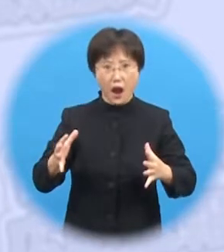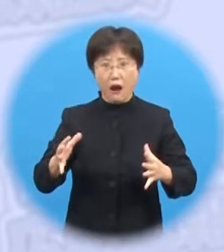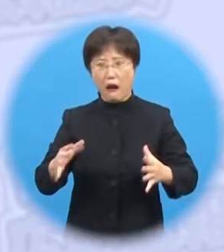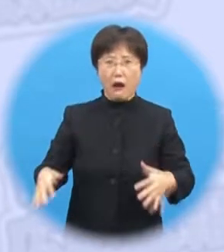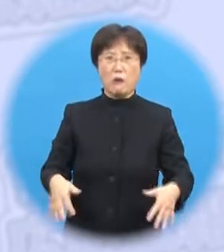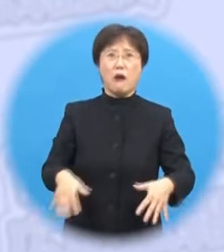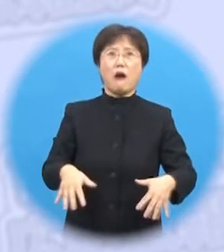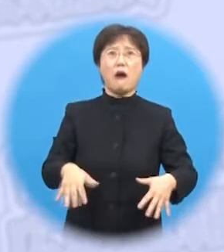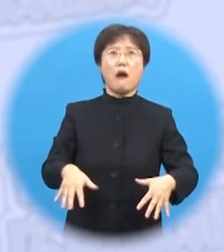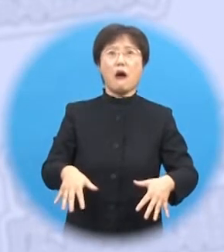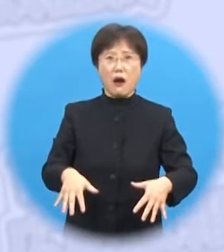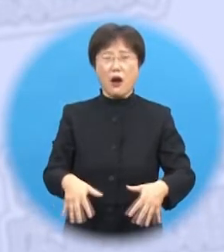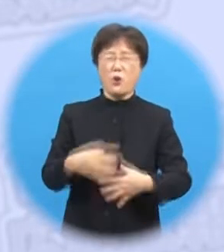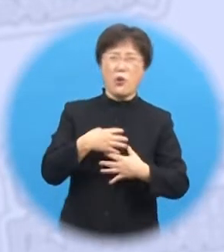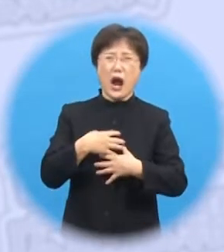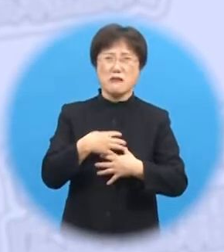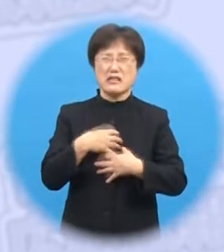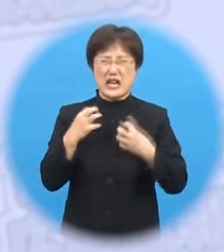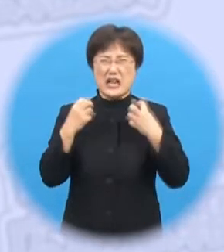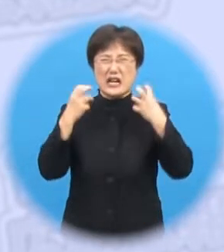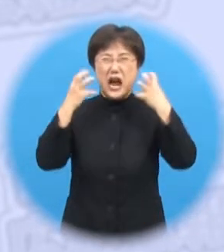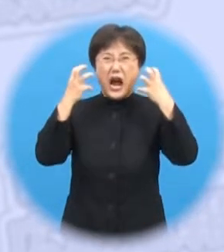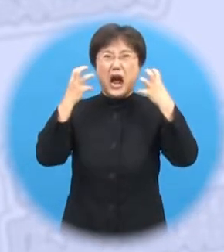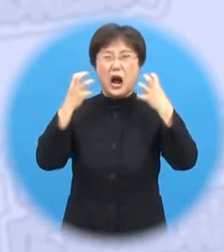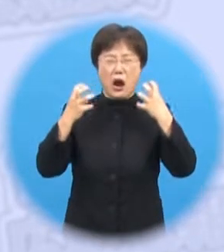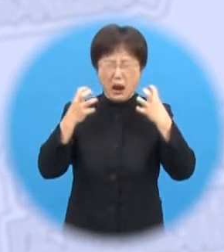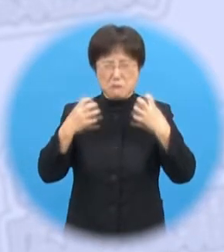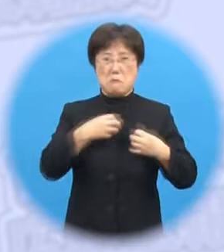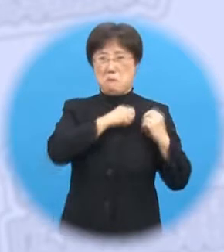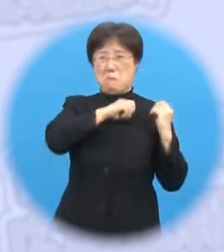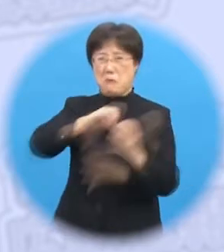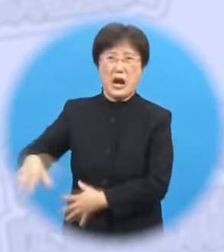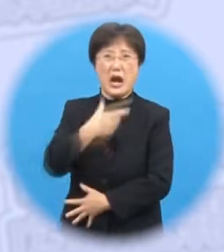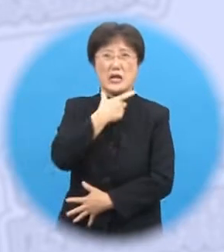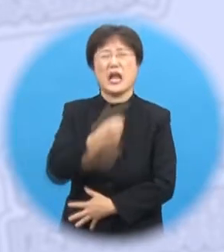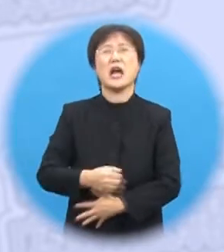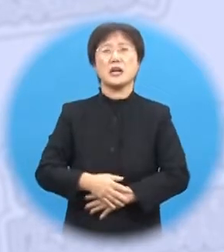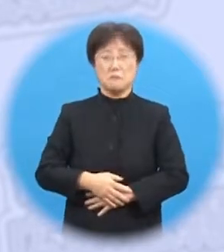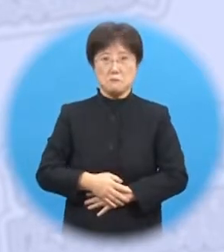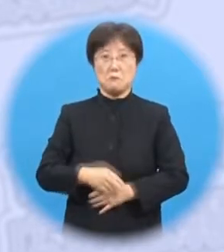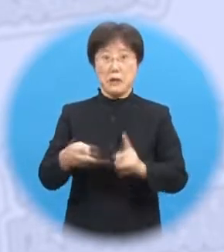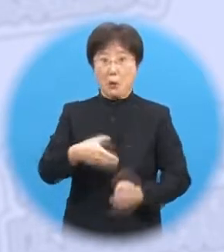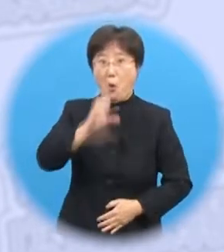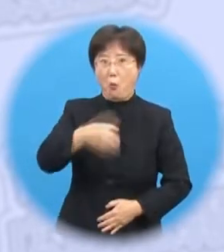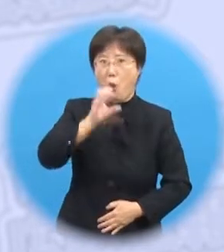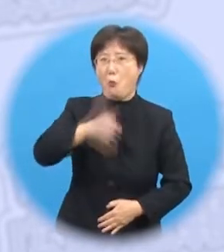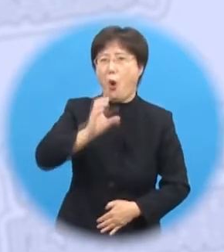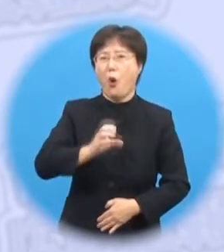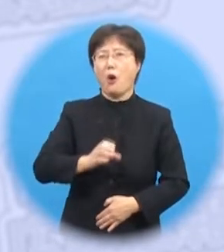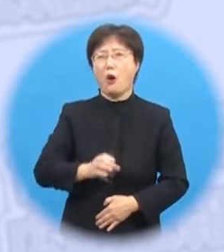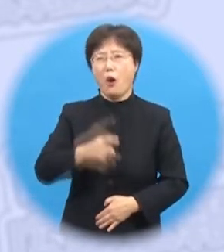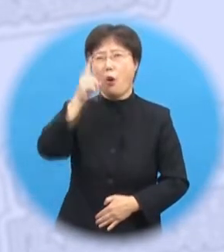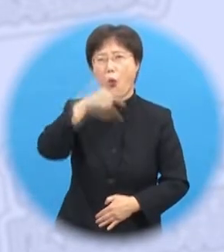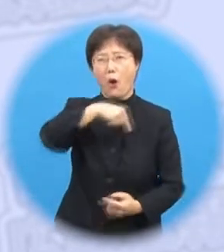が震え、不安感やイライラが募り、そんな状態から逃れるためにまたアルコールを飲むという